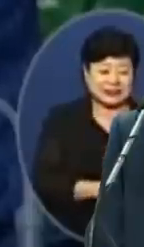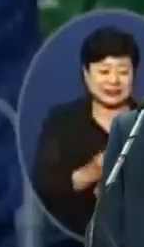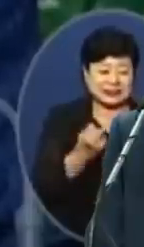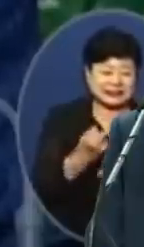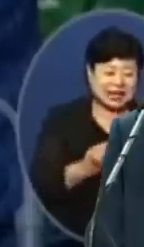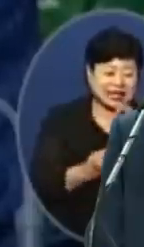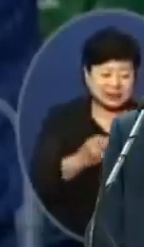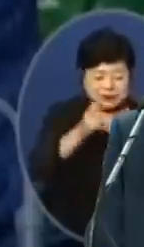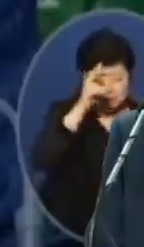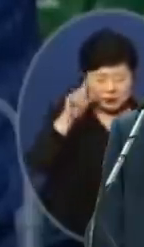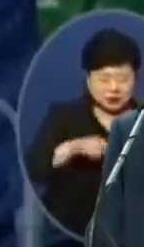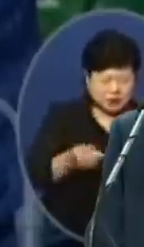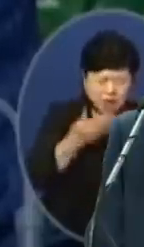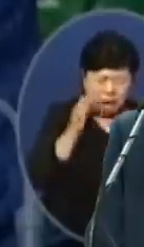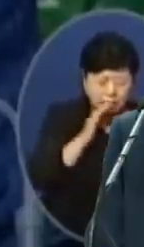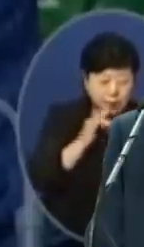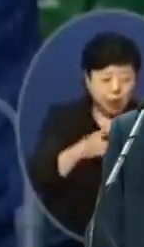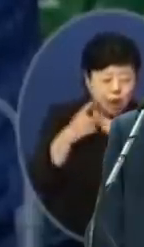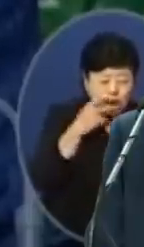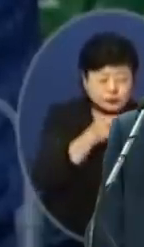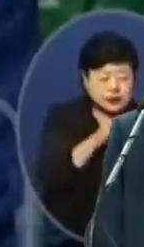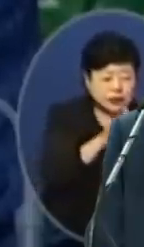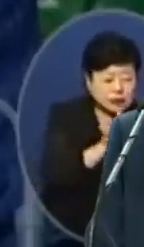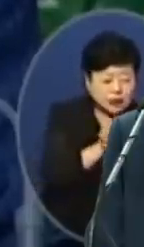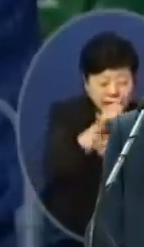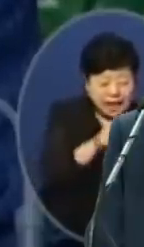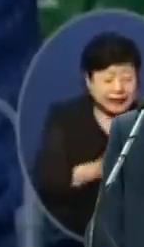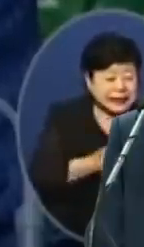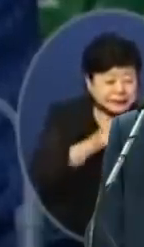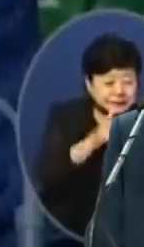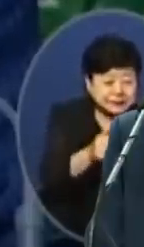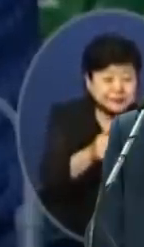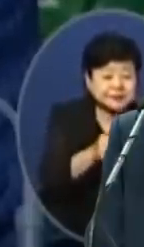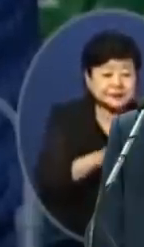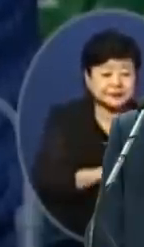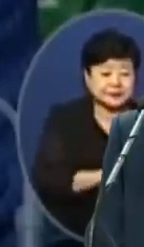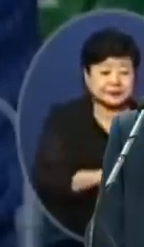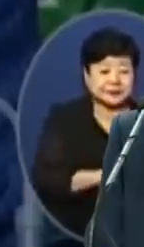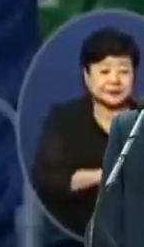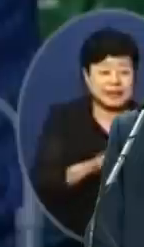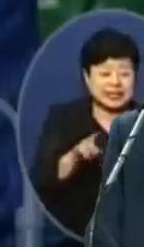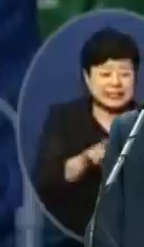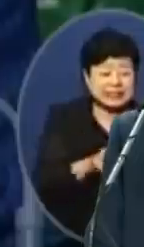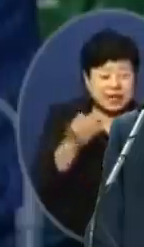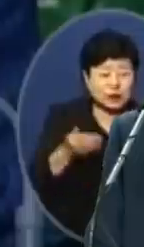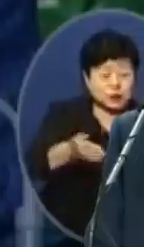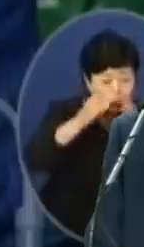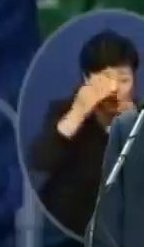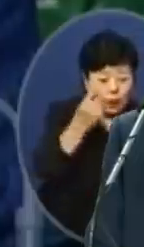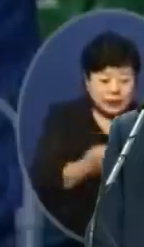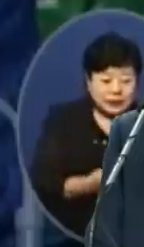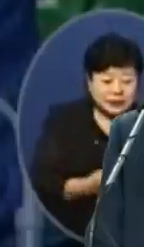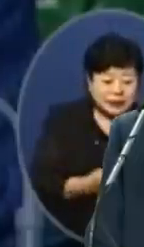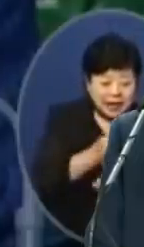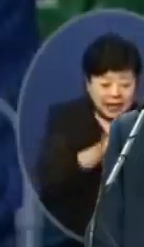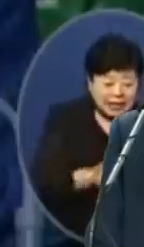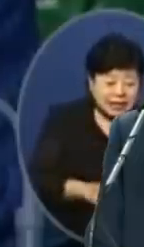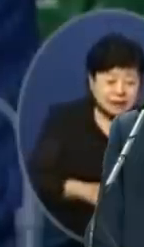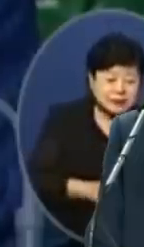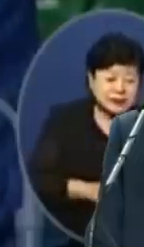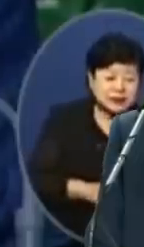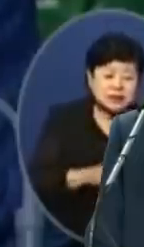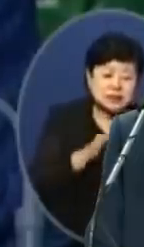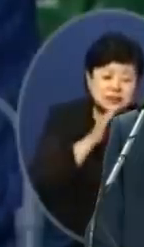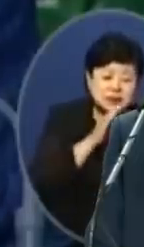아침도 점심도 저녁도 안 먹고 금식하면서 하나님이여 신학교를 세우라고 하는데 이것이 하나님의